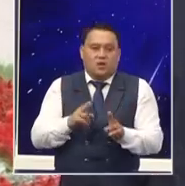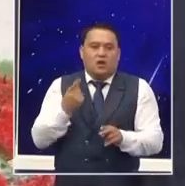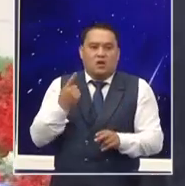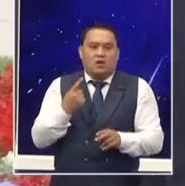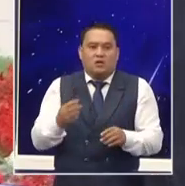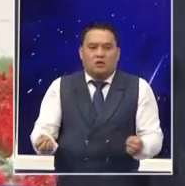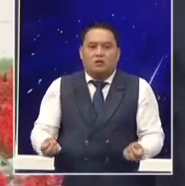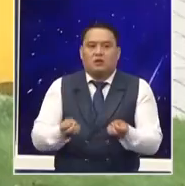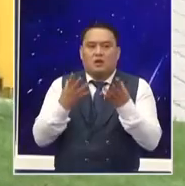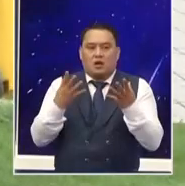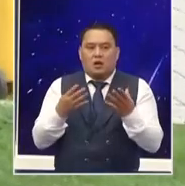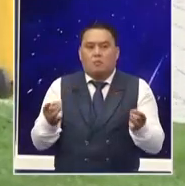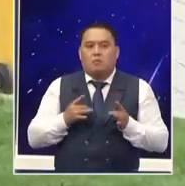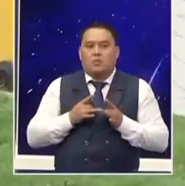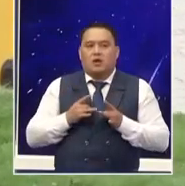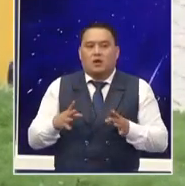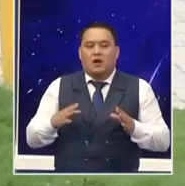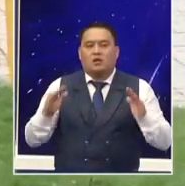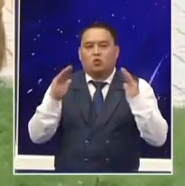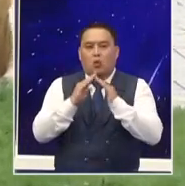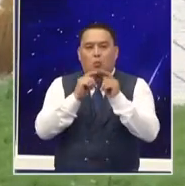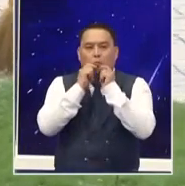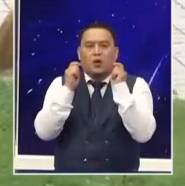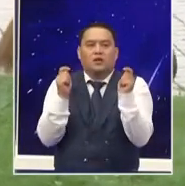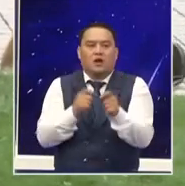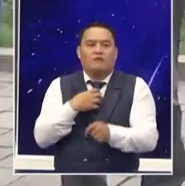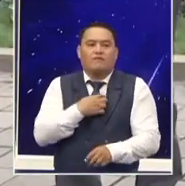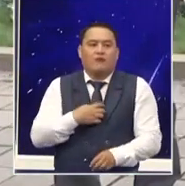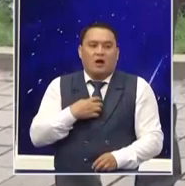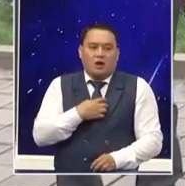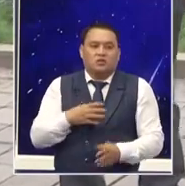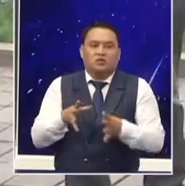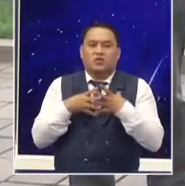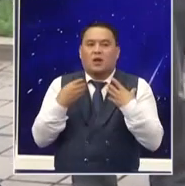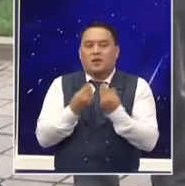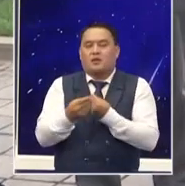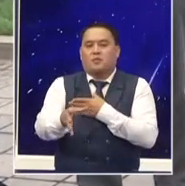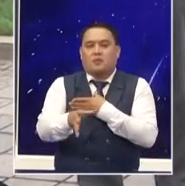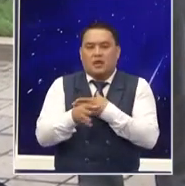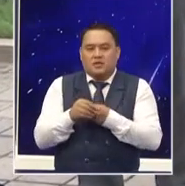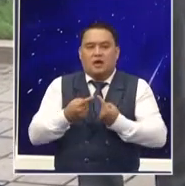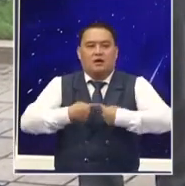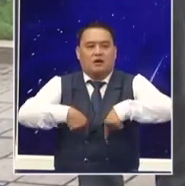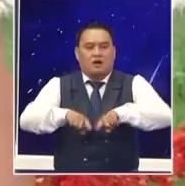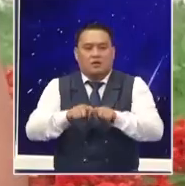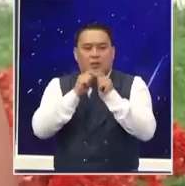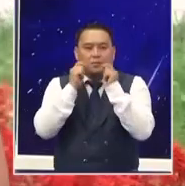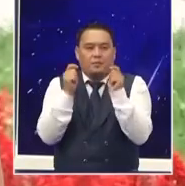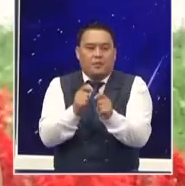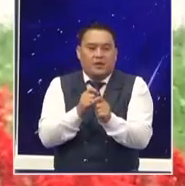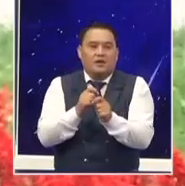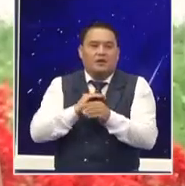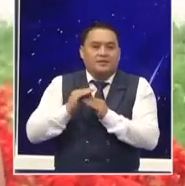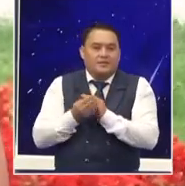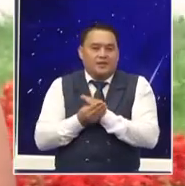из самых ярких. Повод для праздника – жилье в подарок. Чтобы в столь важный момент ее семья была вместе с ней, организаторы сюрприза, представители